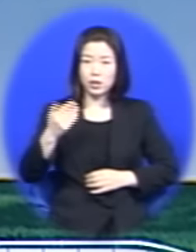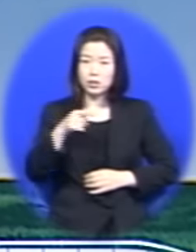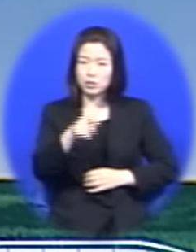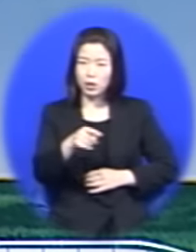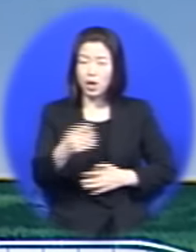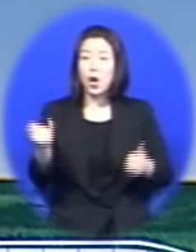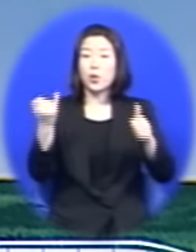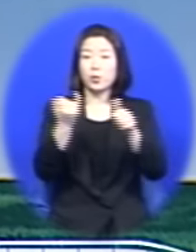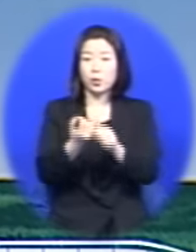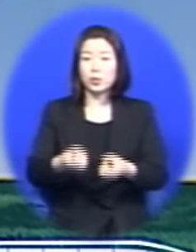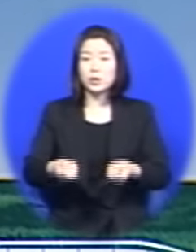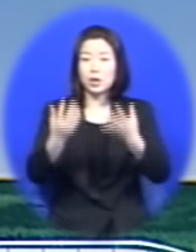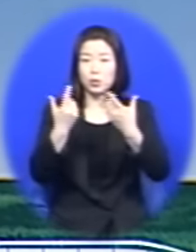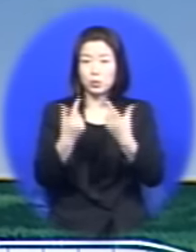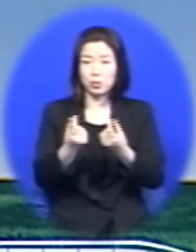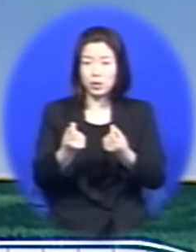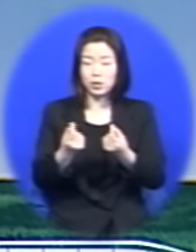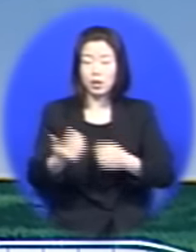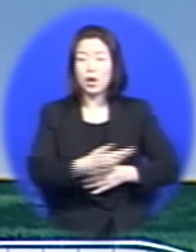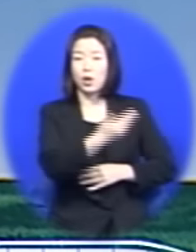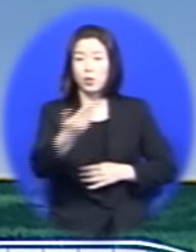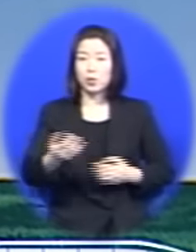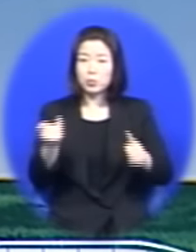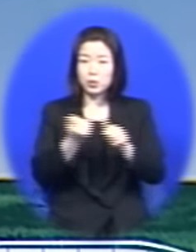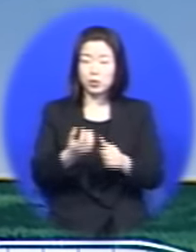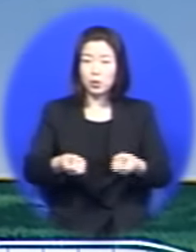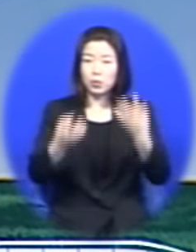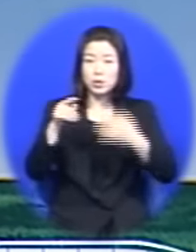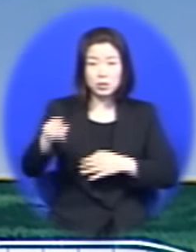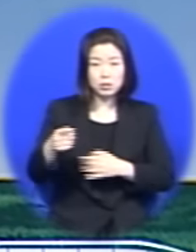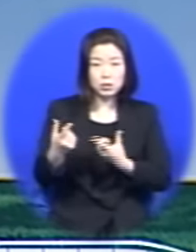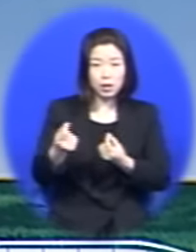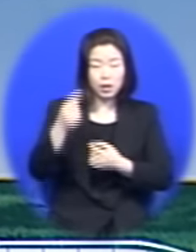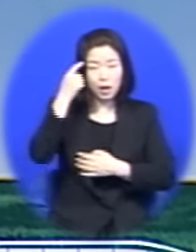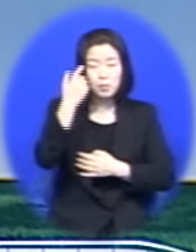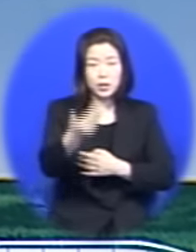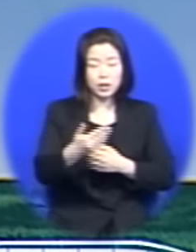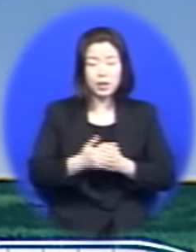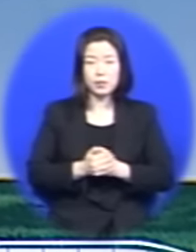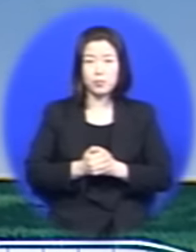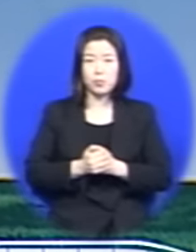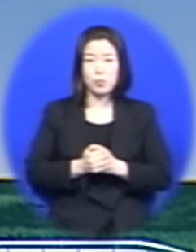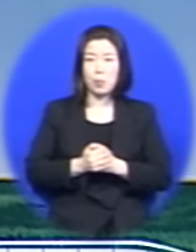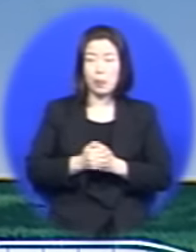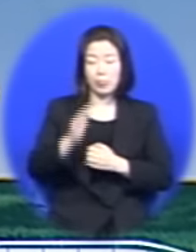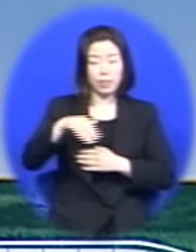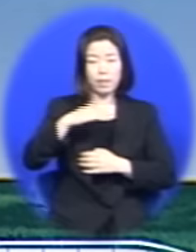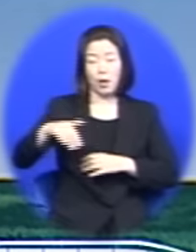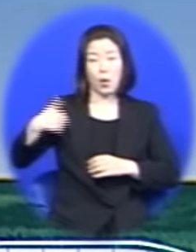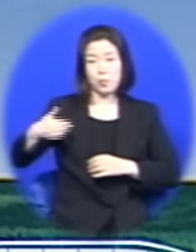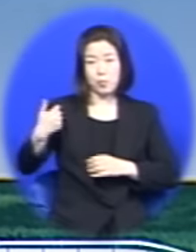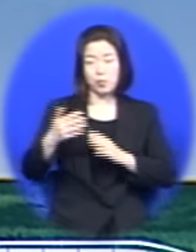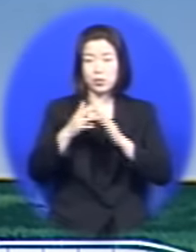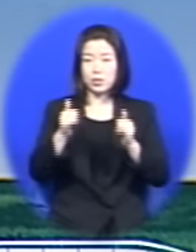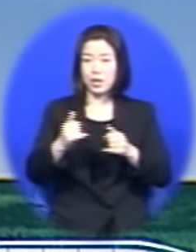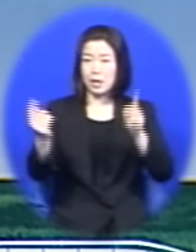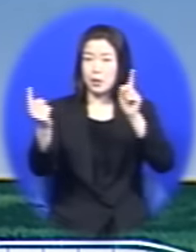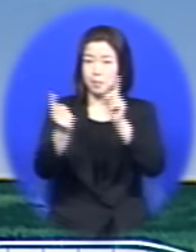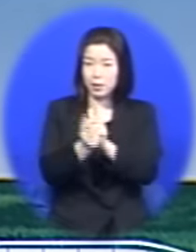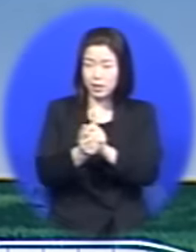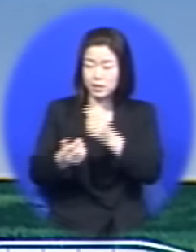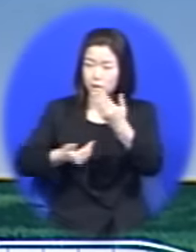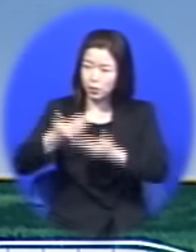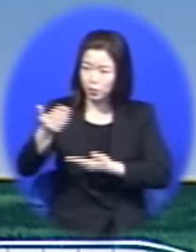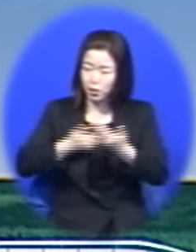결혼식이잖아요. 여러분 결혼식을 그렇게 합니까? 전혀 모르던 사람이 만나서 서로